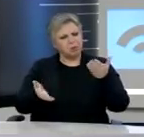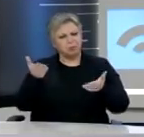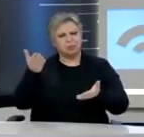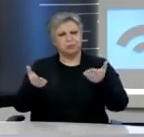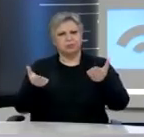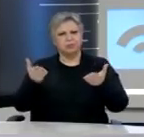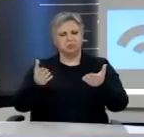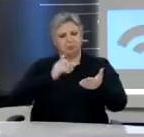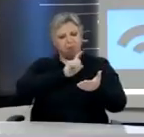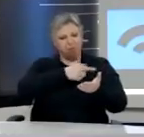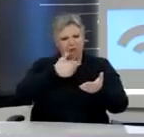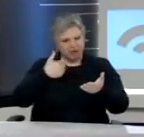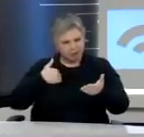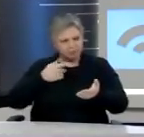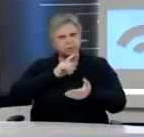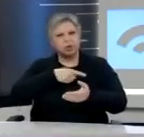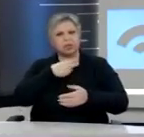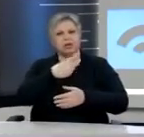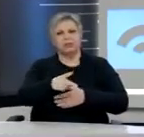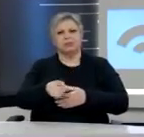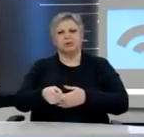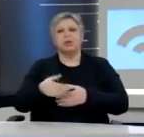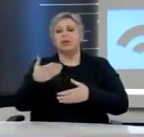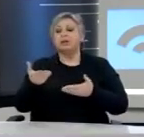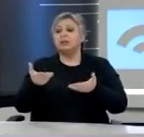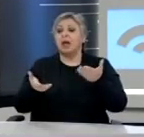συγκρίνουμε. Τα επιχειρήματα με τα συνθήματα.